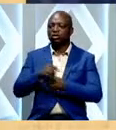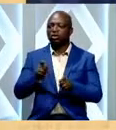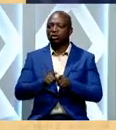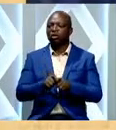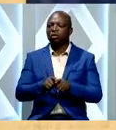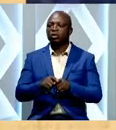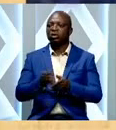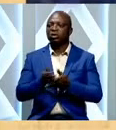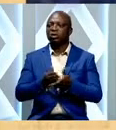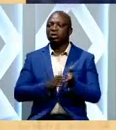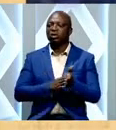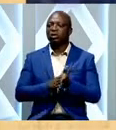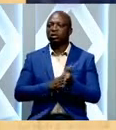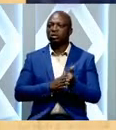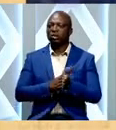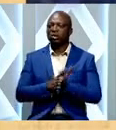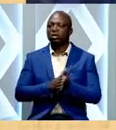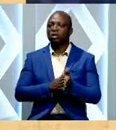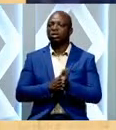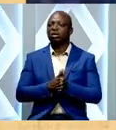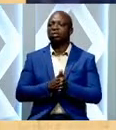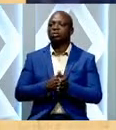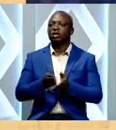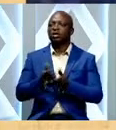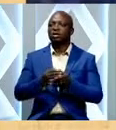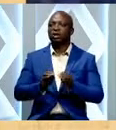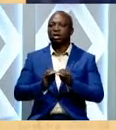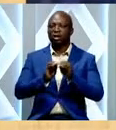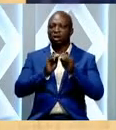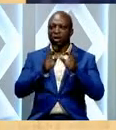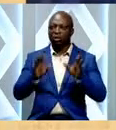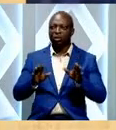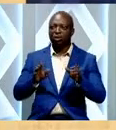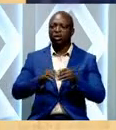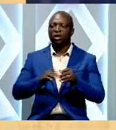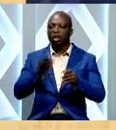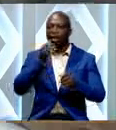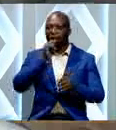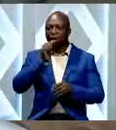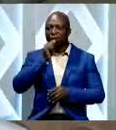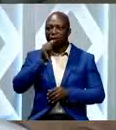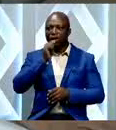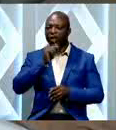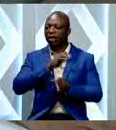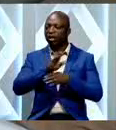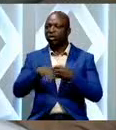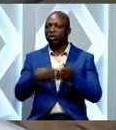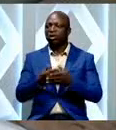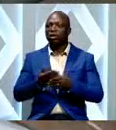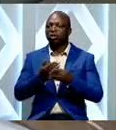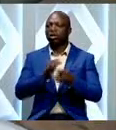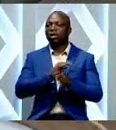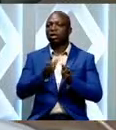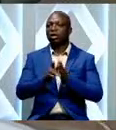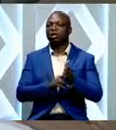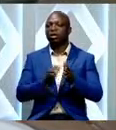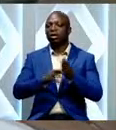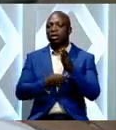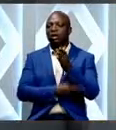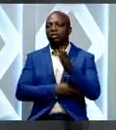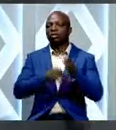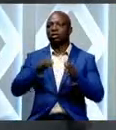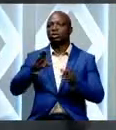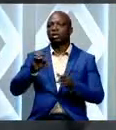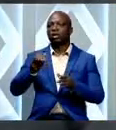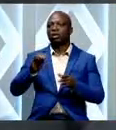cosmétiques, les piles, les lampes, les équipements de laboratoire, entre autres. Il est importé illégalement dans la région de la CEDEAO,